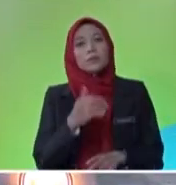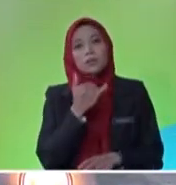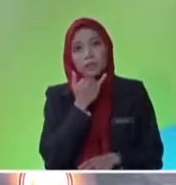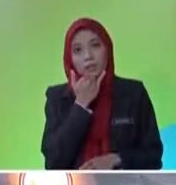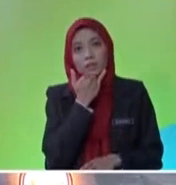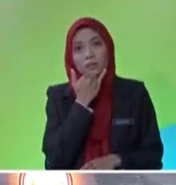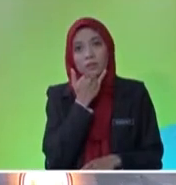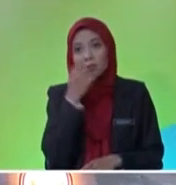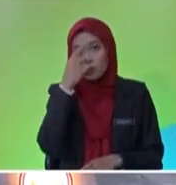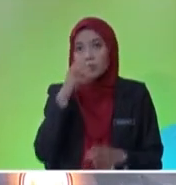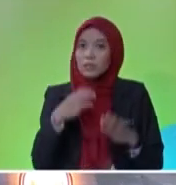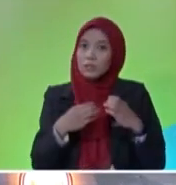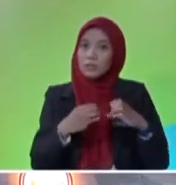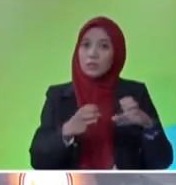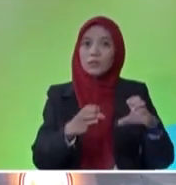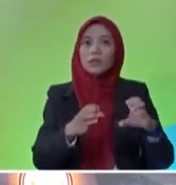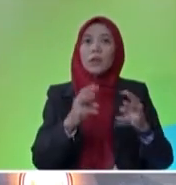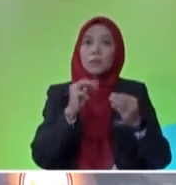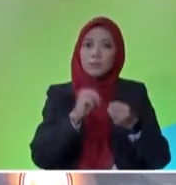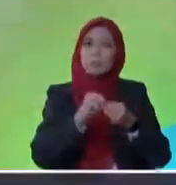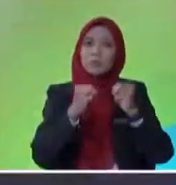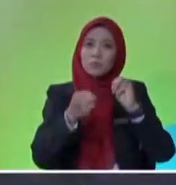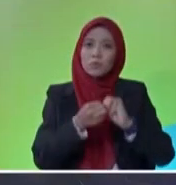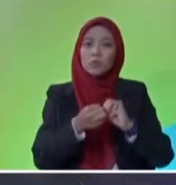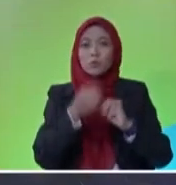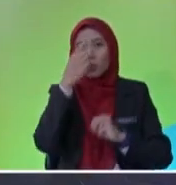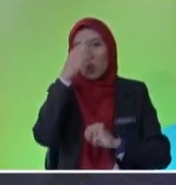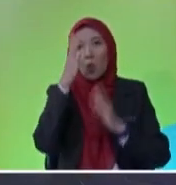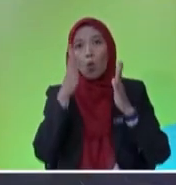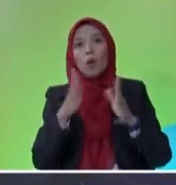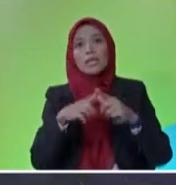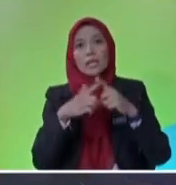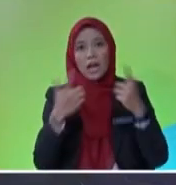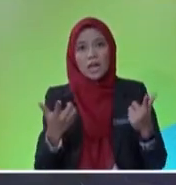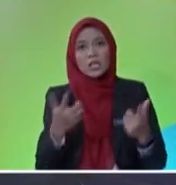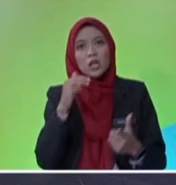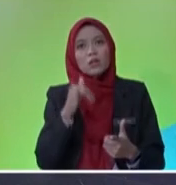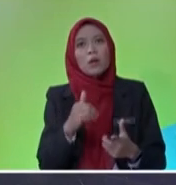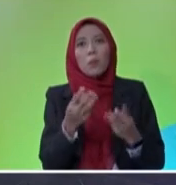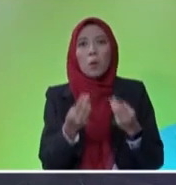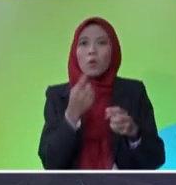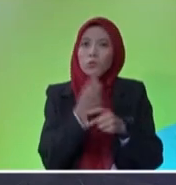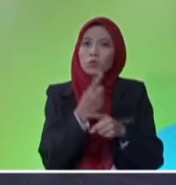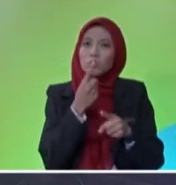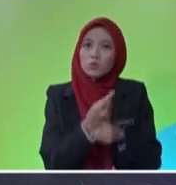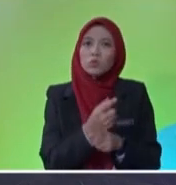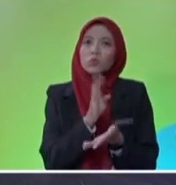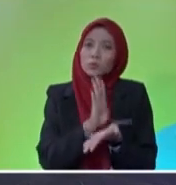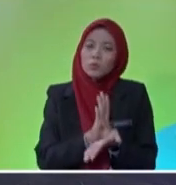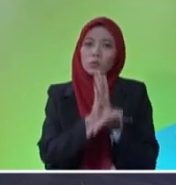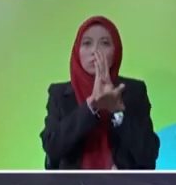kecemasan jadi masalah kode pada orang lain atau lainnya memerlukan betul-betul bantuan tapi tak boleh